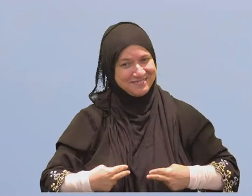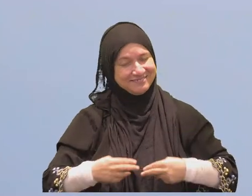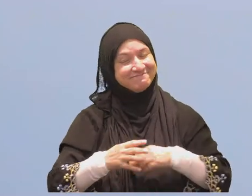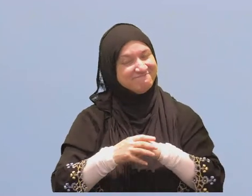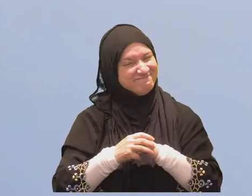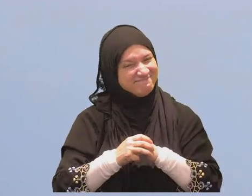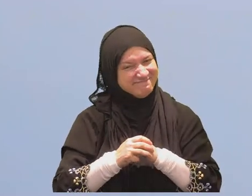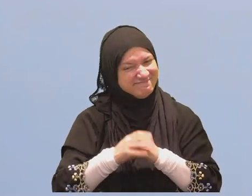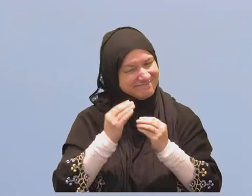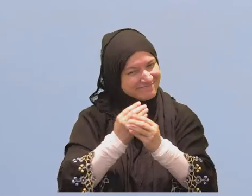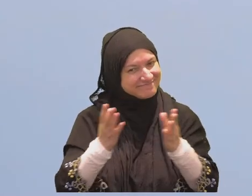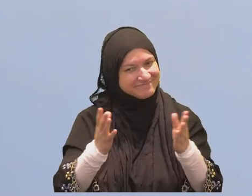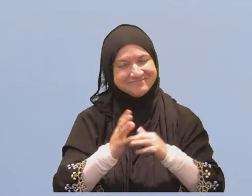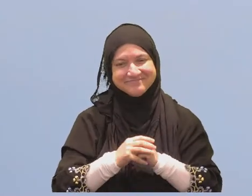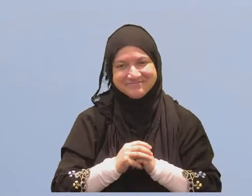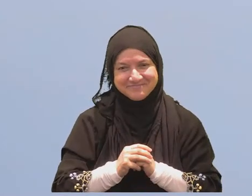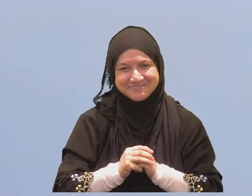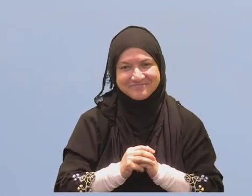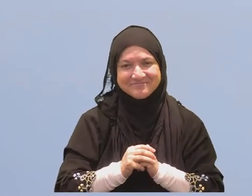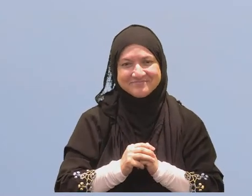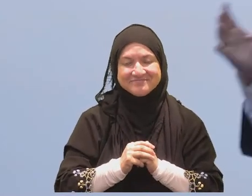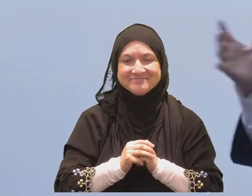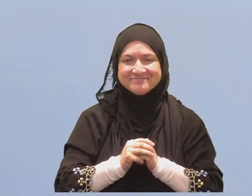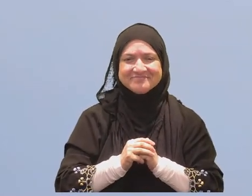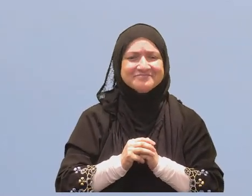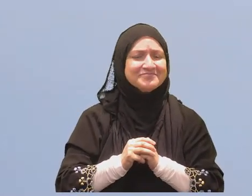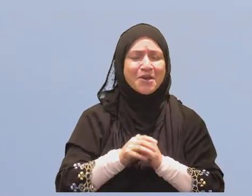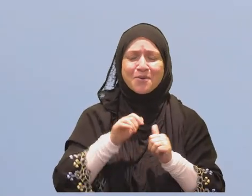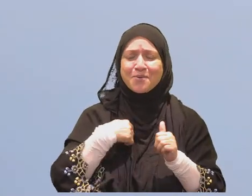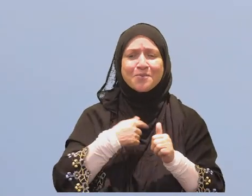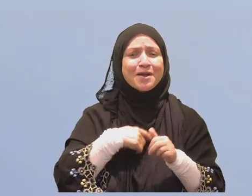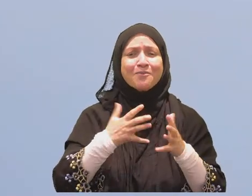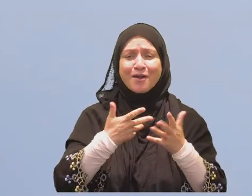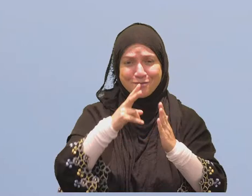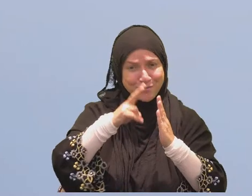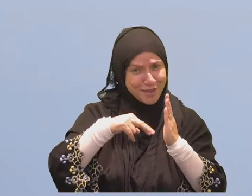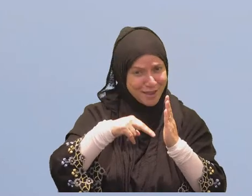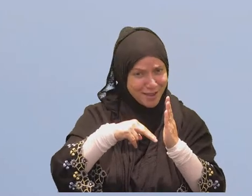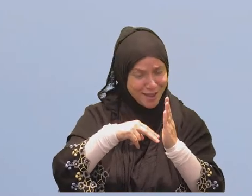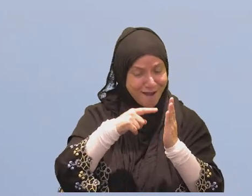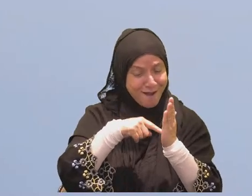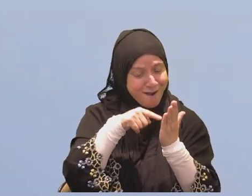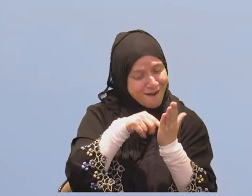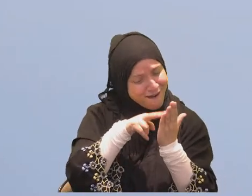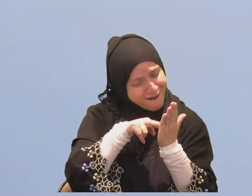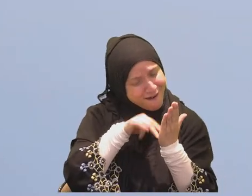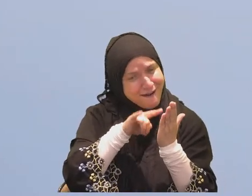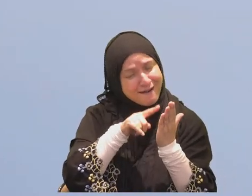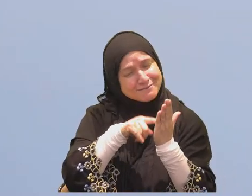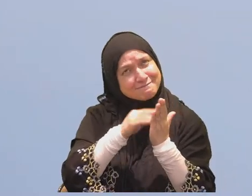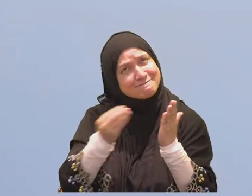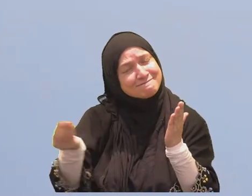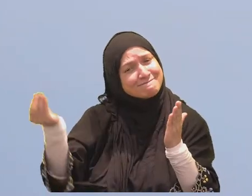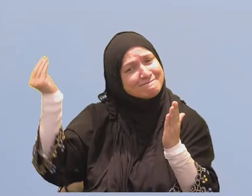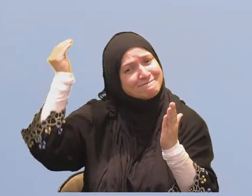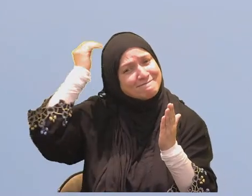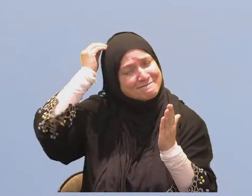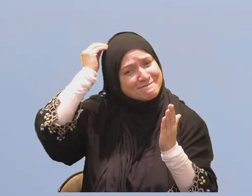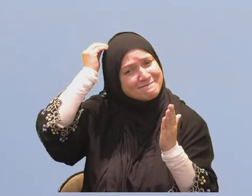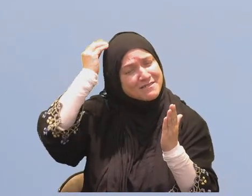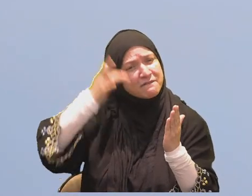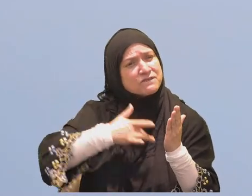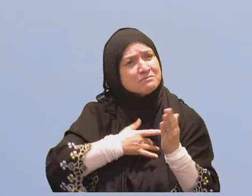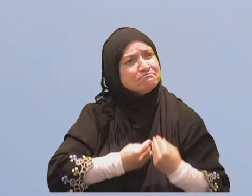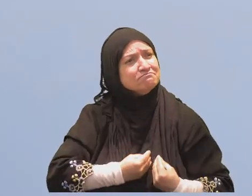Ar-Rahman علم القرآن. The Quran provides our worldview. And it's a worldview where Allah subhanahu